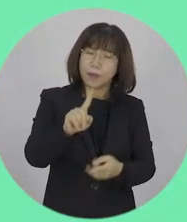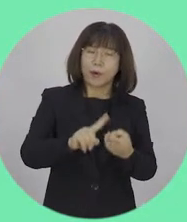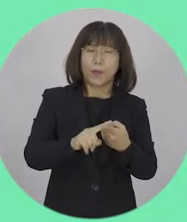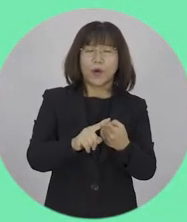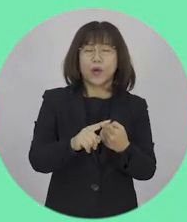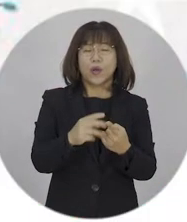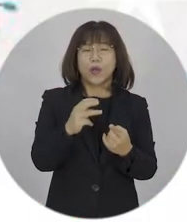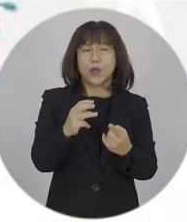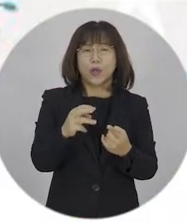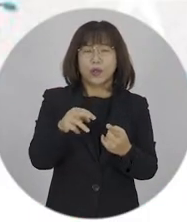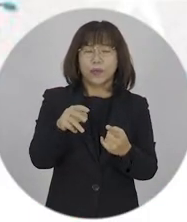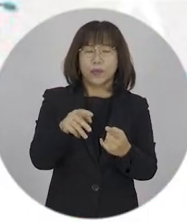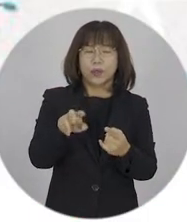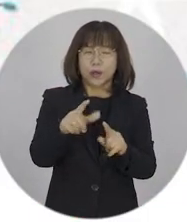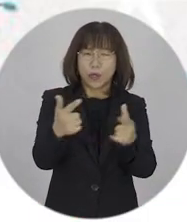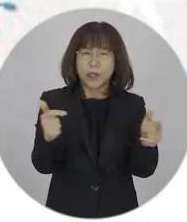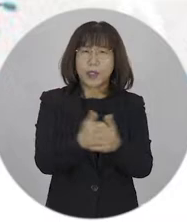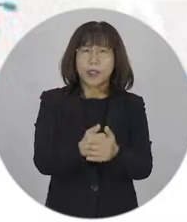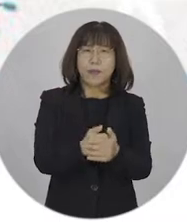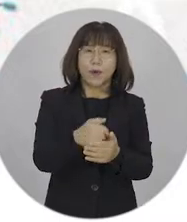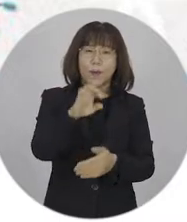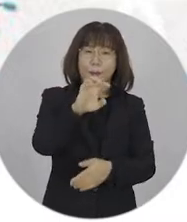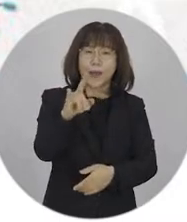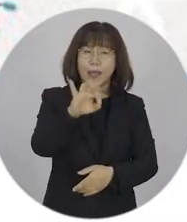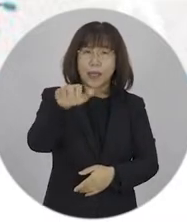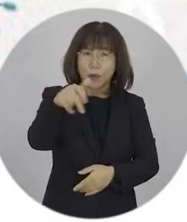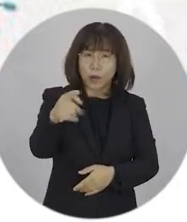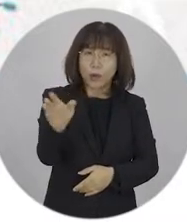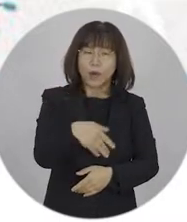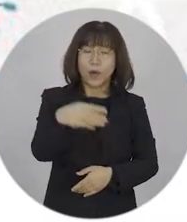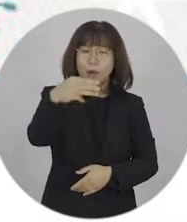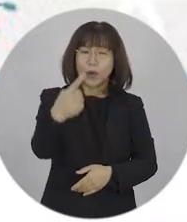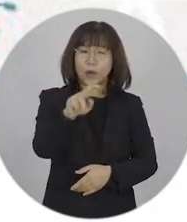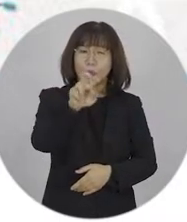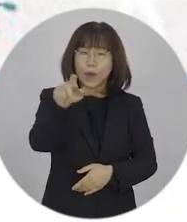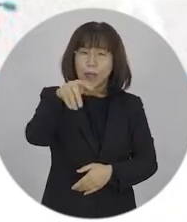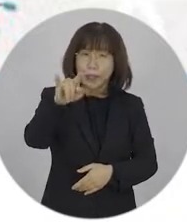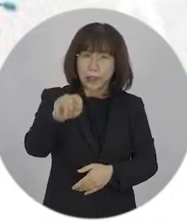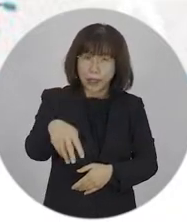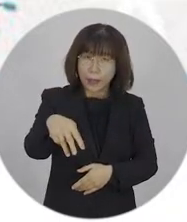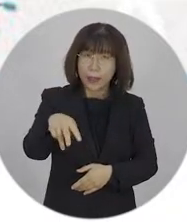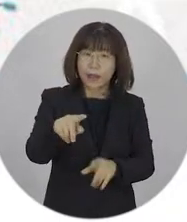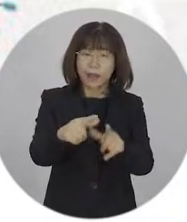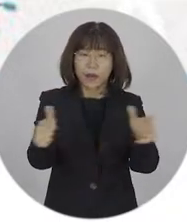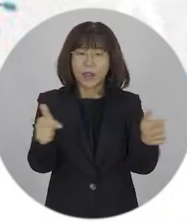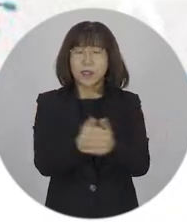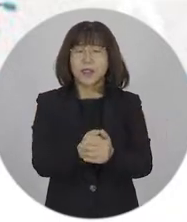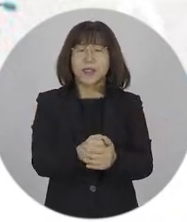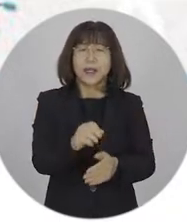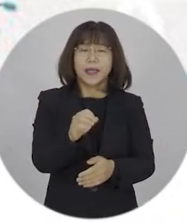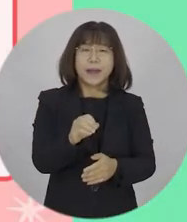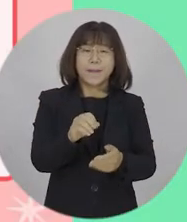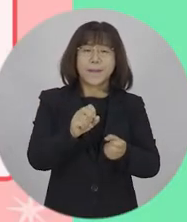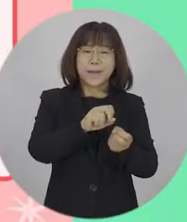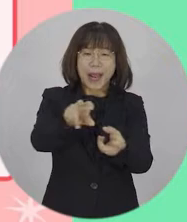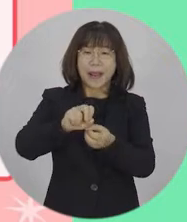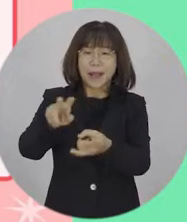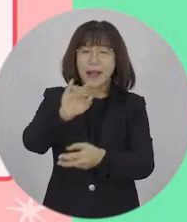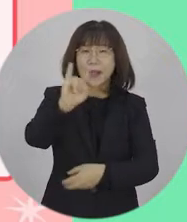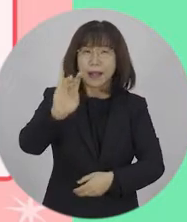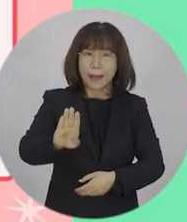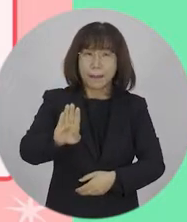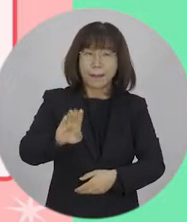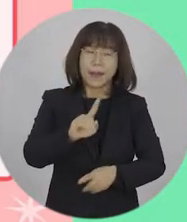소상공인 서울사랑 상품권 온라인 장 토와 페이 코우 더 로 마켓 등 제로 베다 유니온의 11개